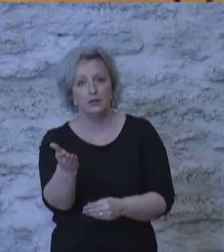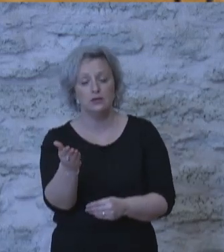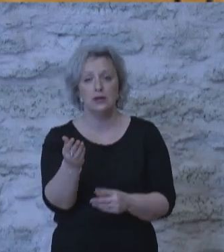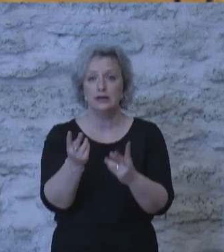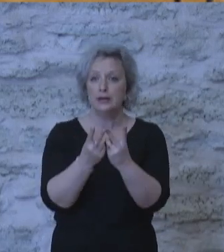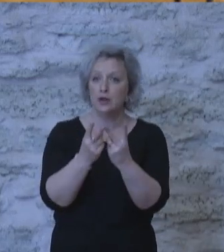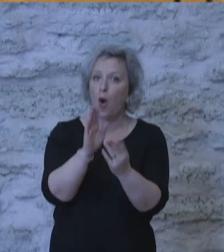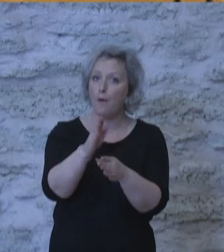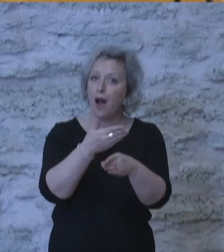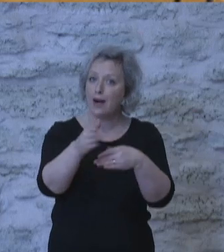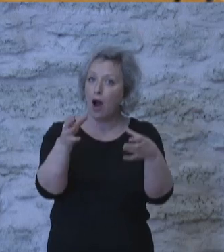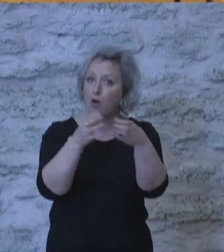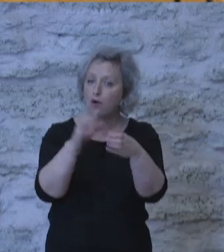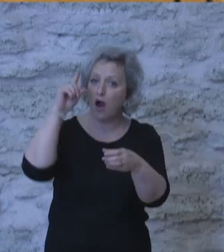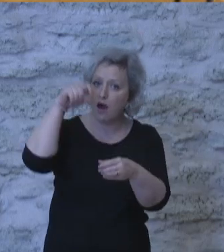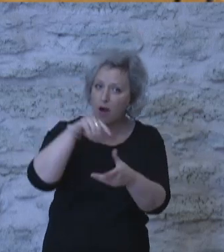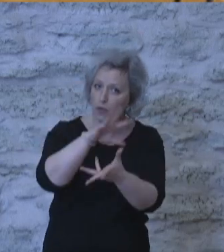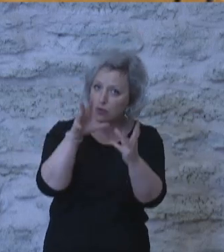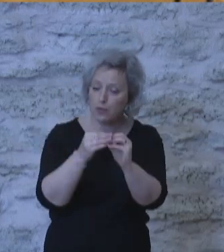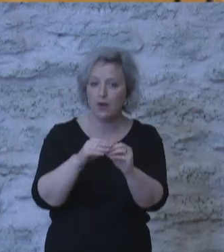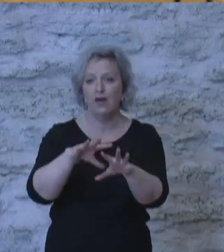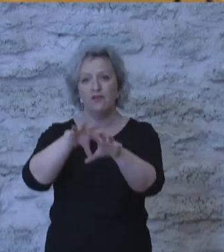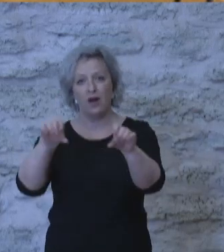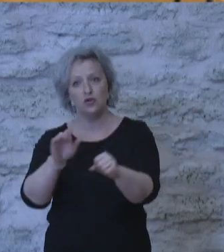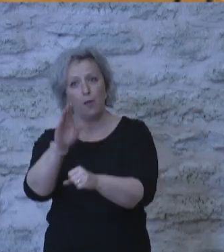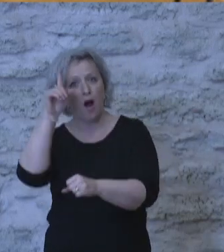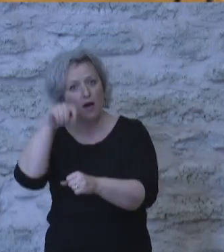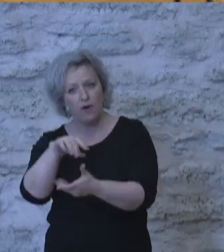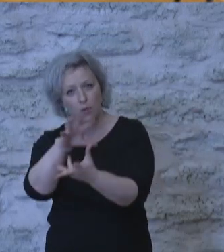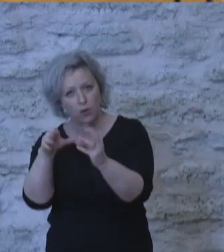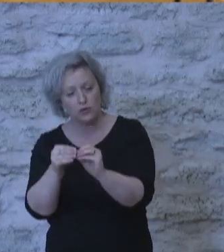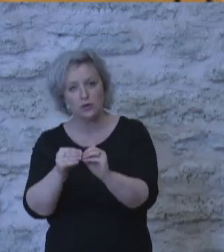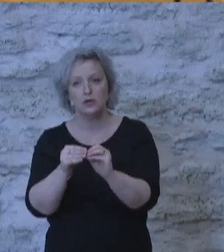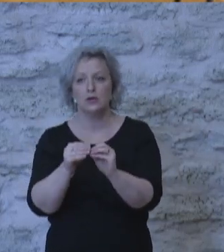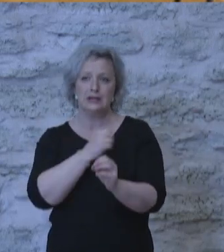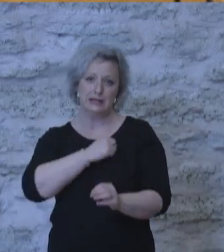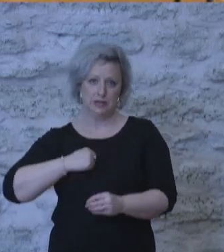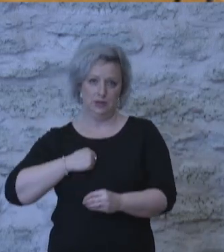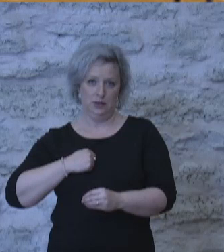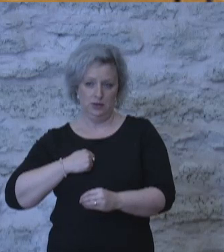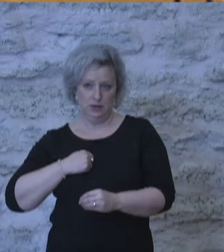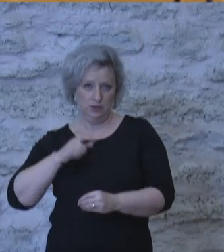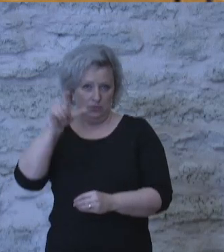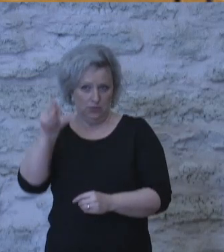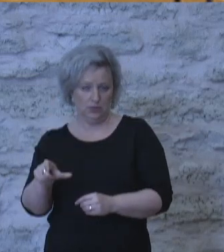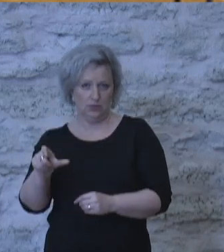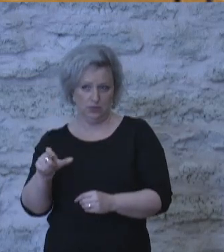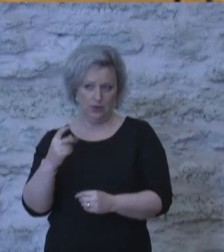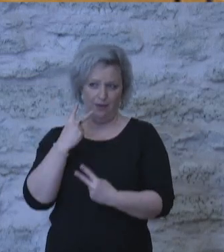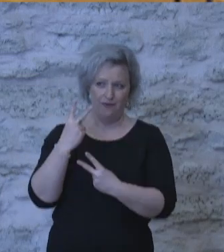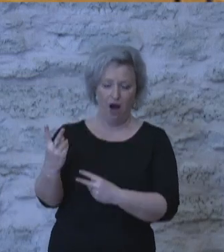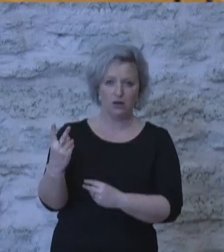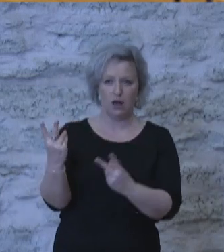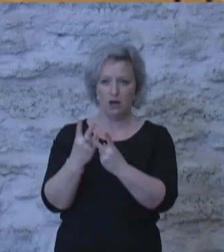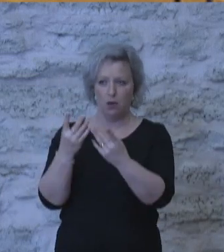teie erakonnaseisukoht ja kogu valitsuse seisukoht, et ajateenijaid võib näha, kui lihtsalt